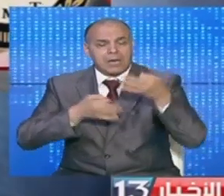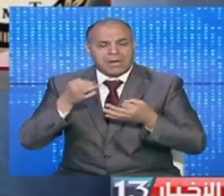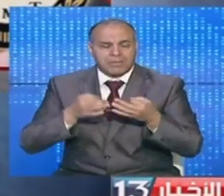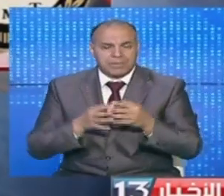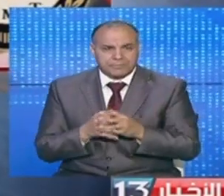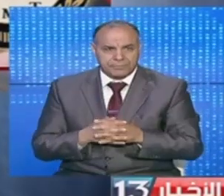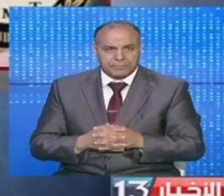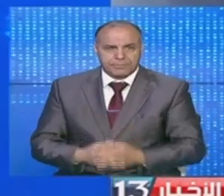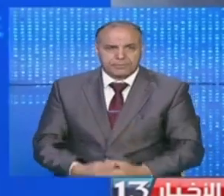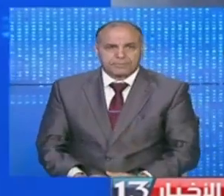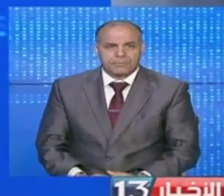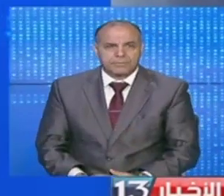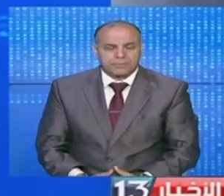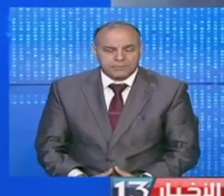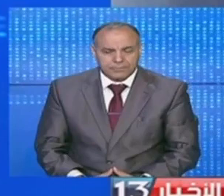للقضاء.